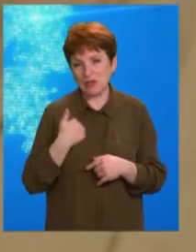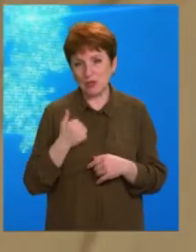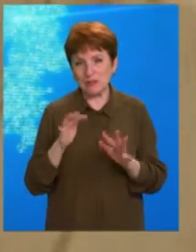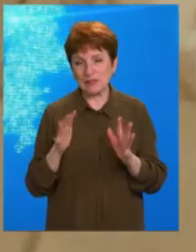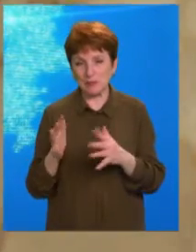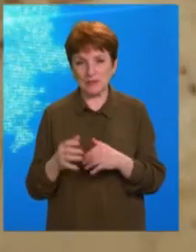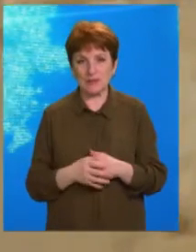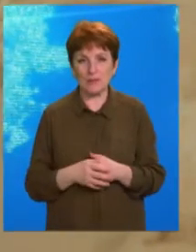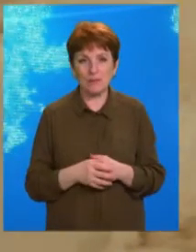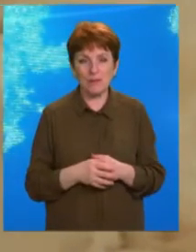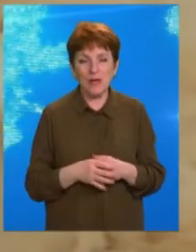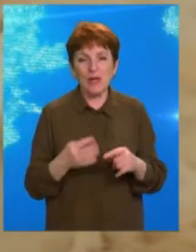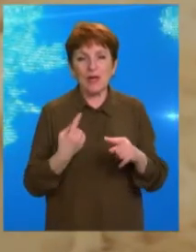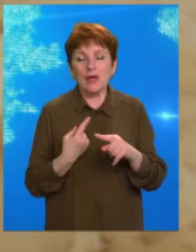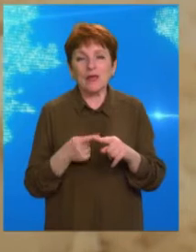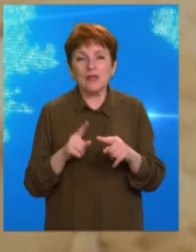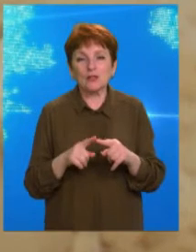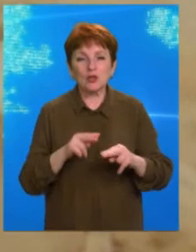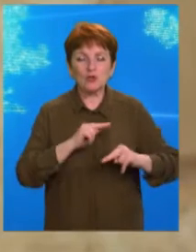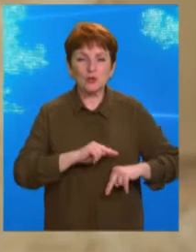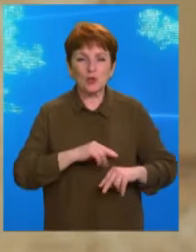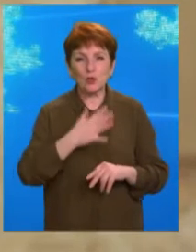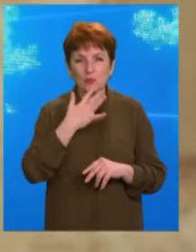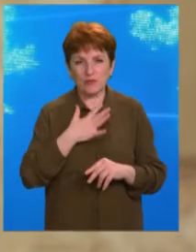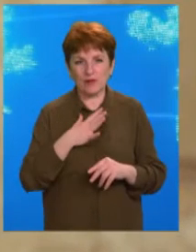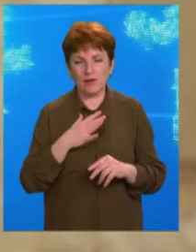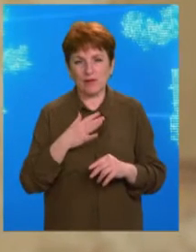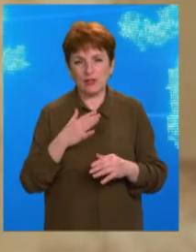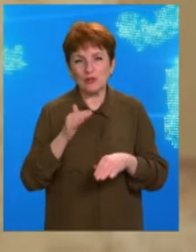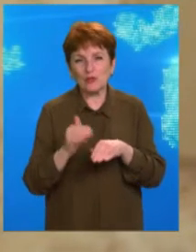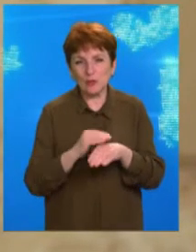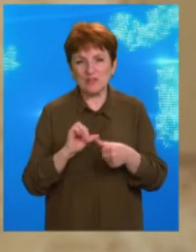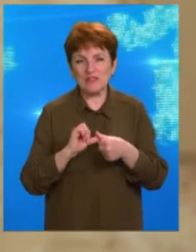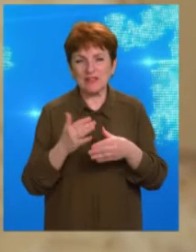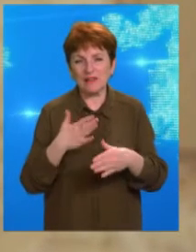события. Это трудолюбивые, отзывчивые, всегда